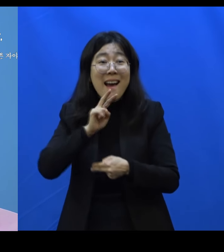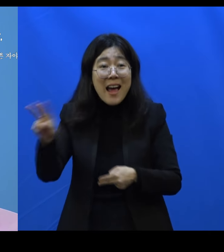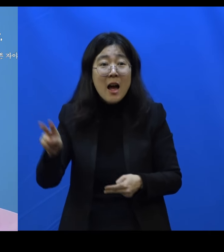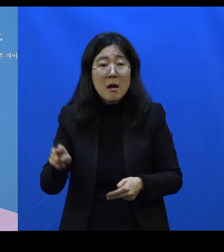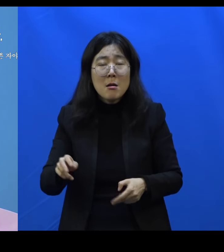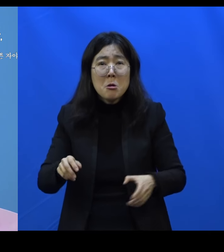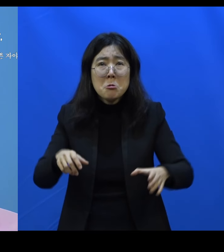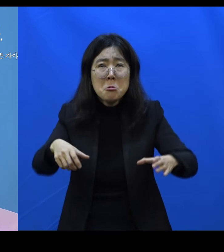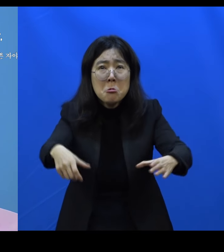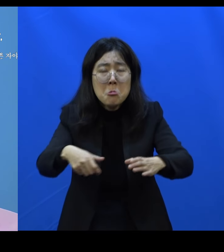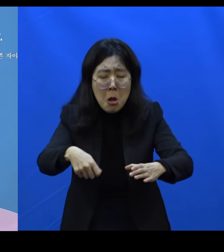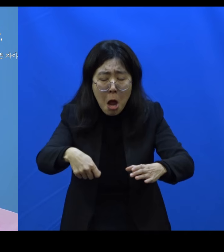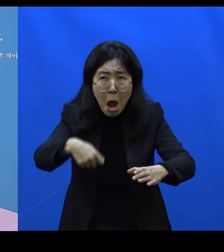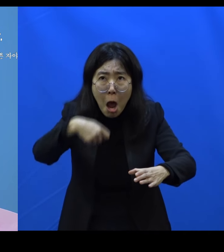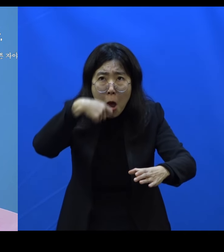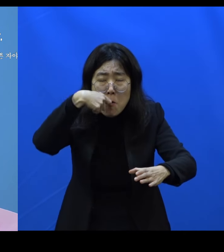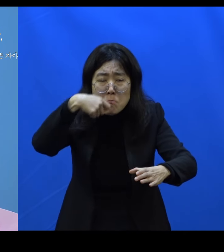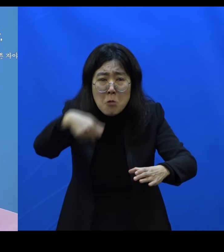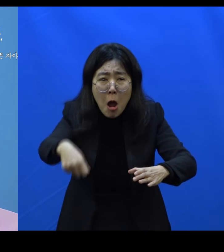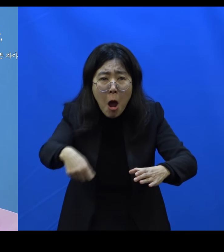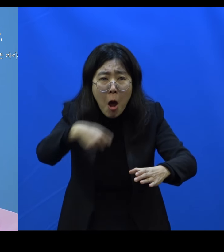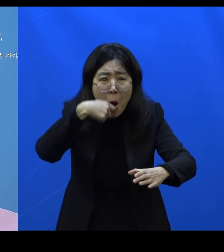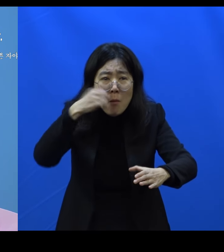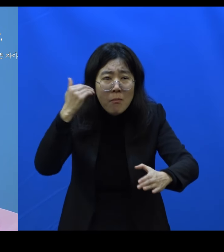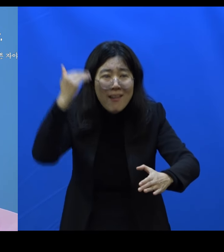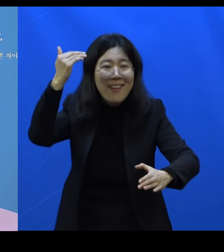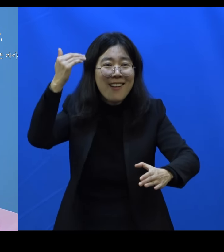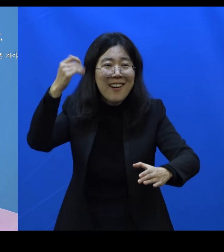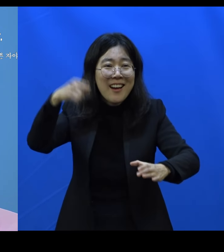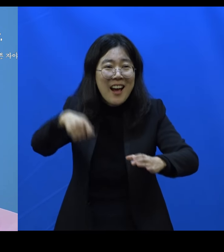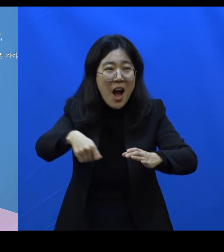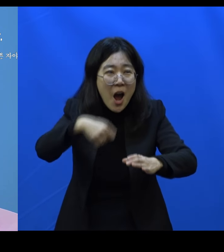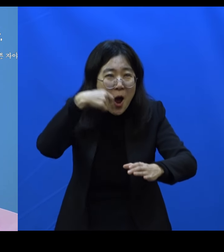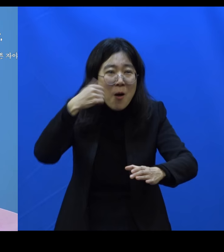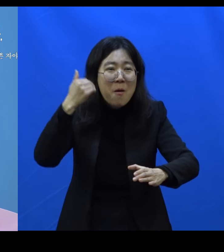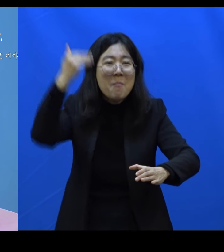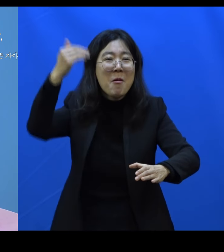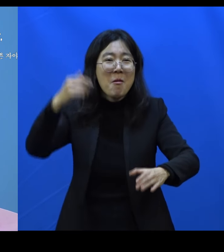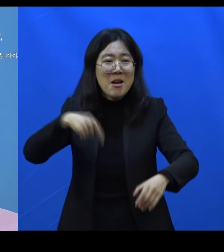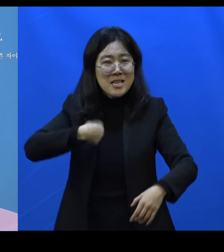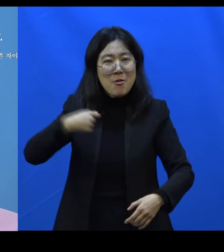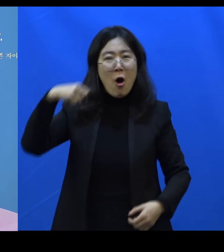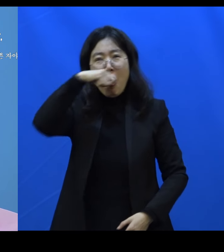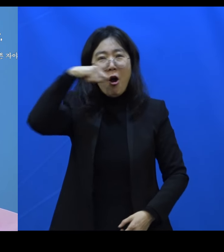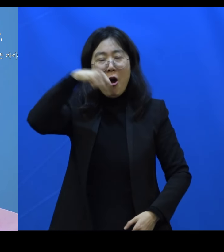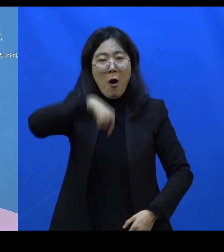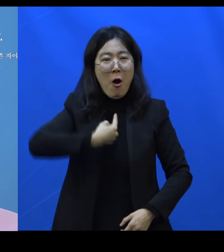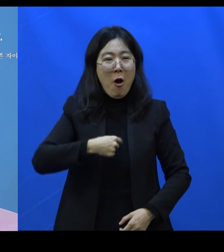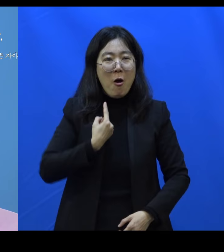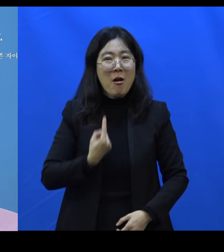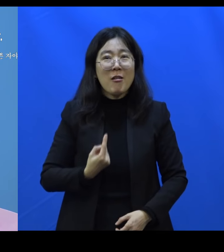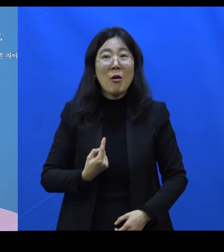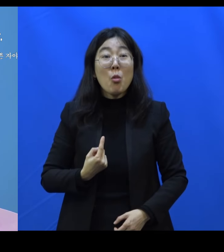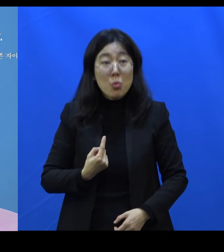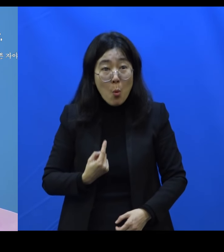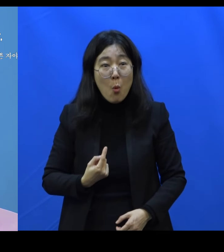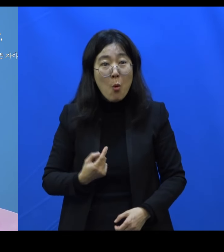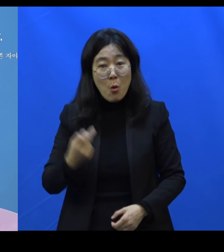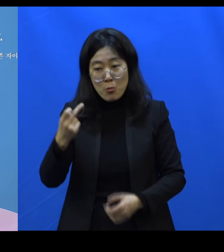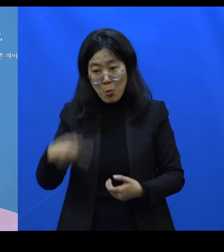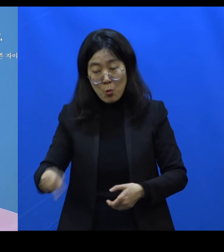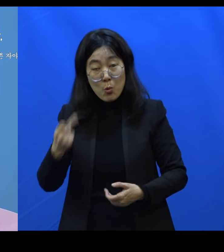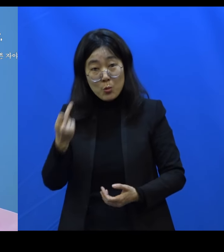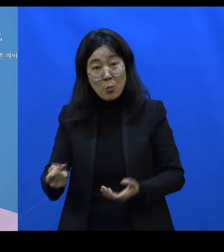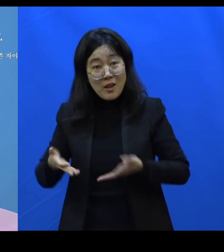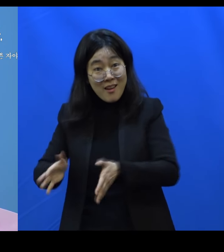그죠? 자기 밥을 찾아 먹고 이렇게 다음 단계로. 그리고 자라면서 동생들 먹을 것까지